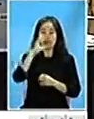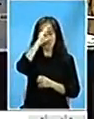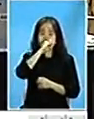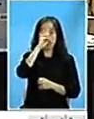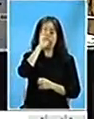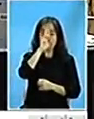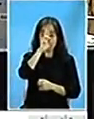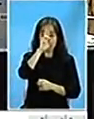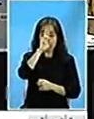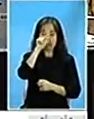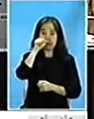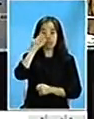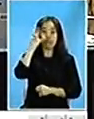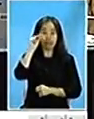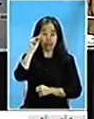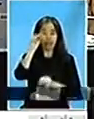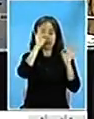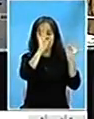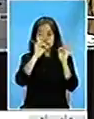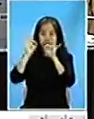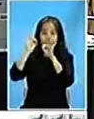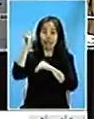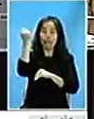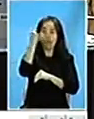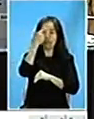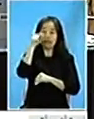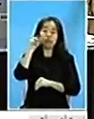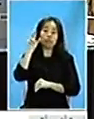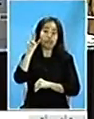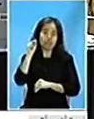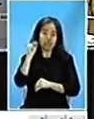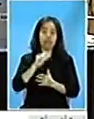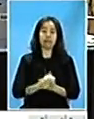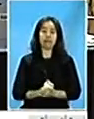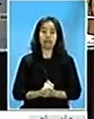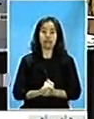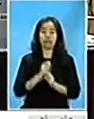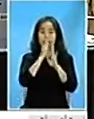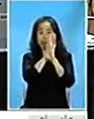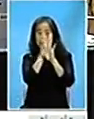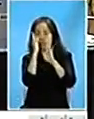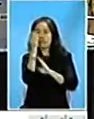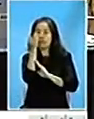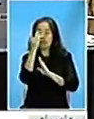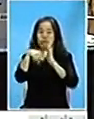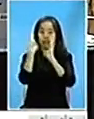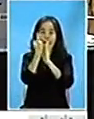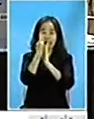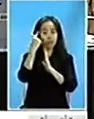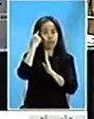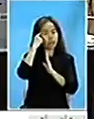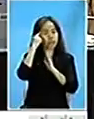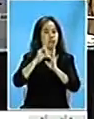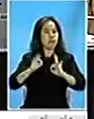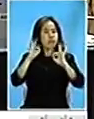จากเที่ยงคืน 24.30 ก็ยืดออกเป็นตีหนึ่งครึ่งก็เช้าไปสัก1ชั่วโมงก็ไม่น่าจะเป็นสาระอะไร